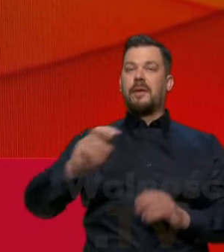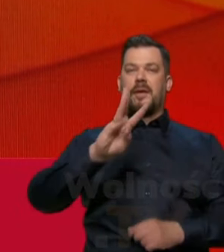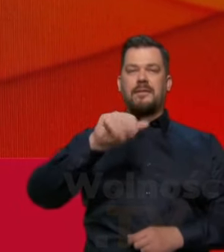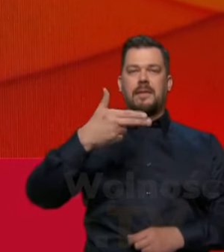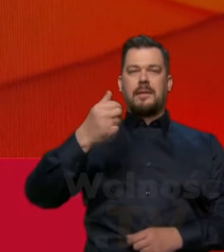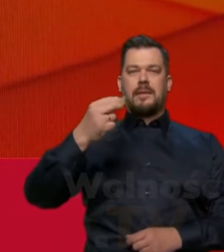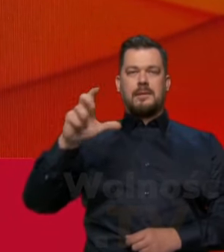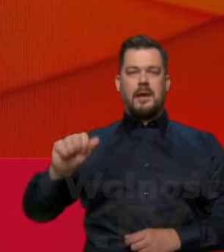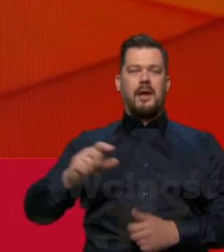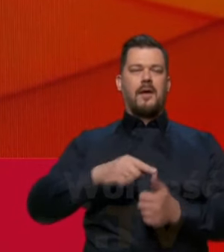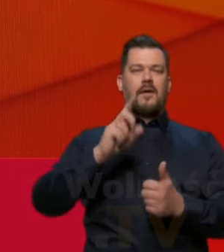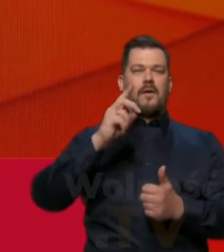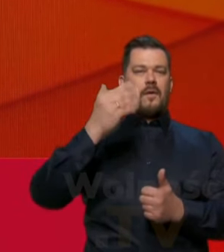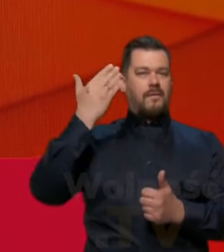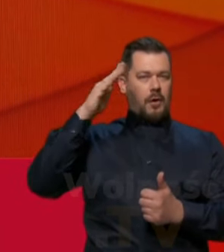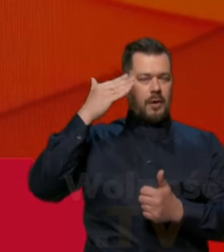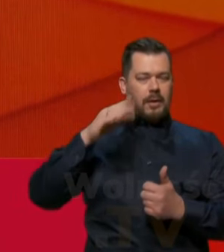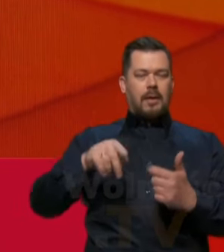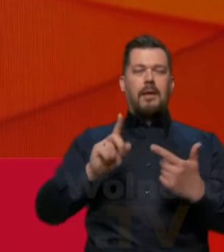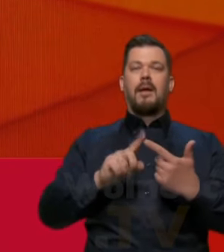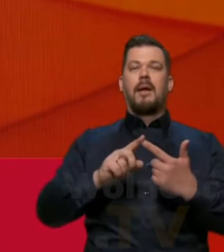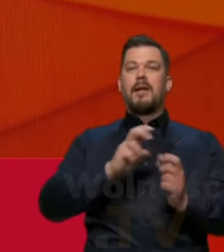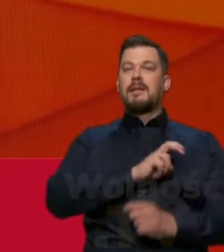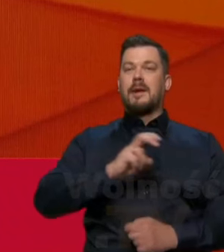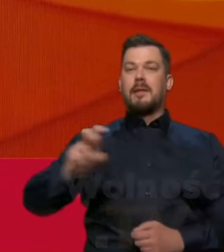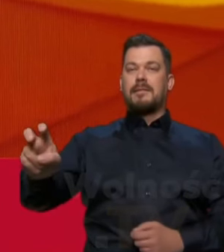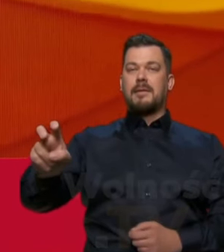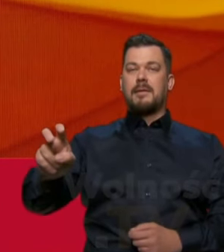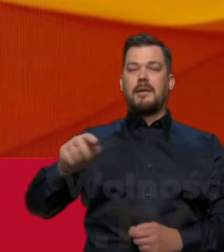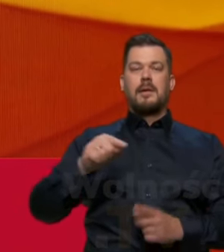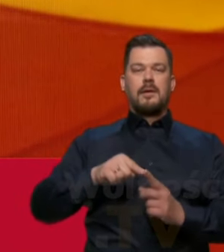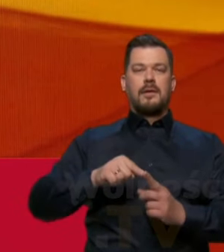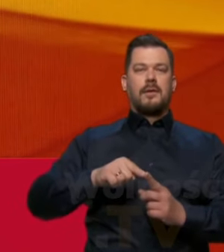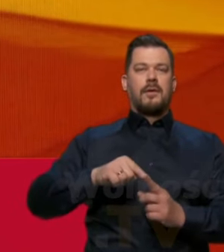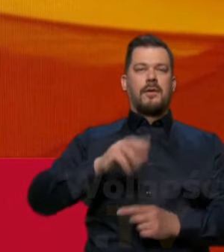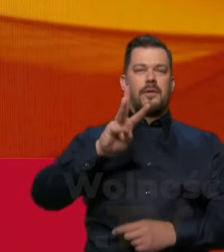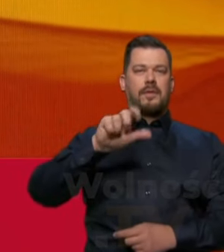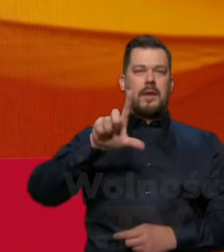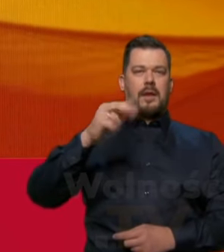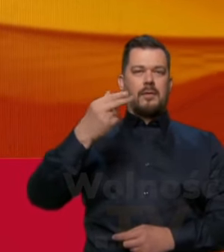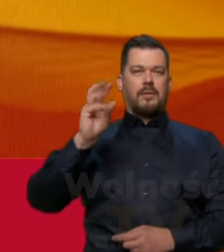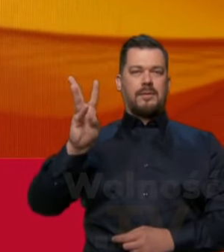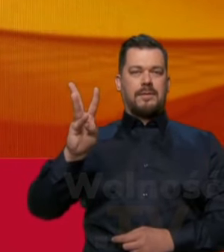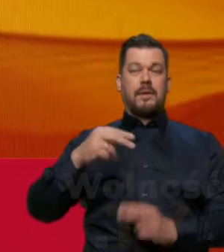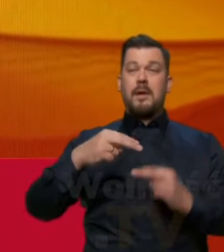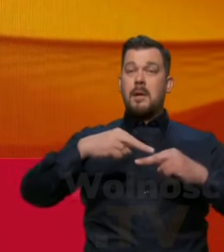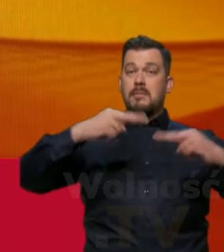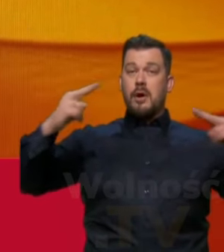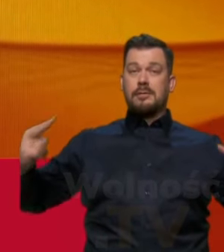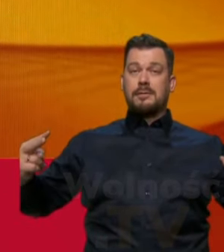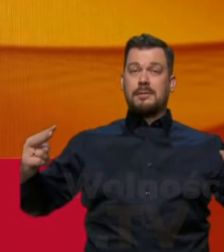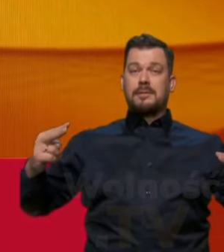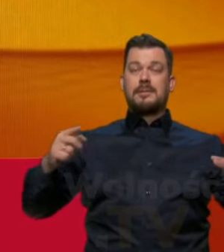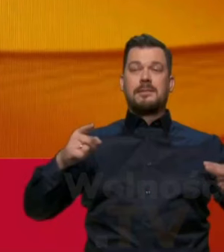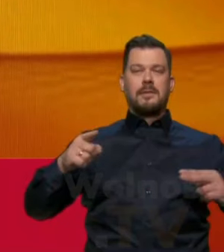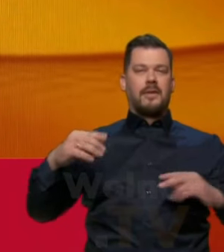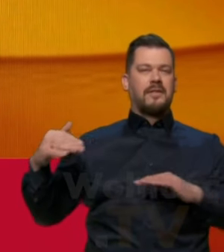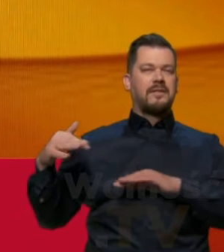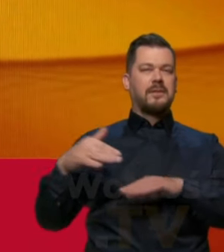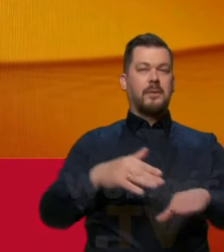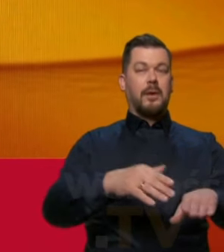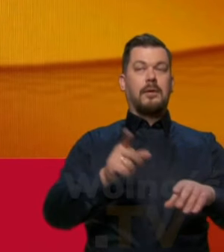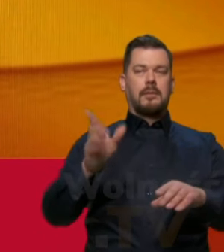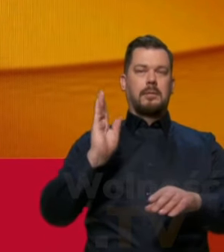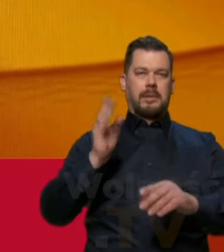Woli, linię tramwajową, która zaraz będzie kończona na Wilanów. most przez Wisłę, który